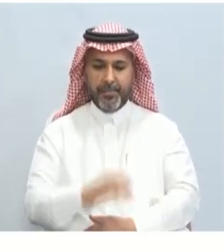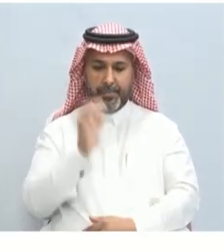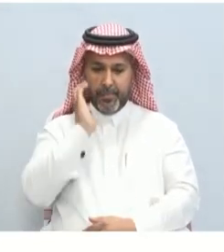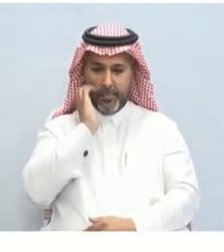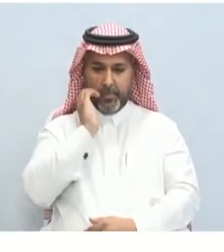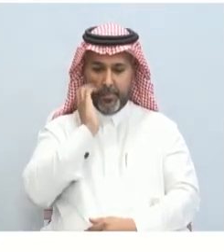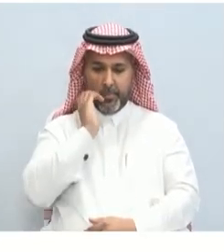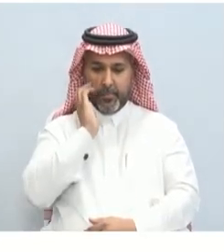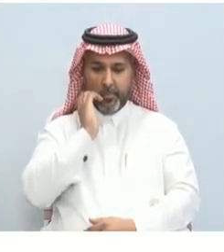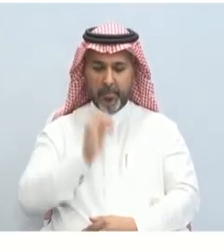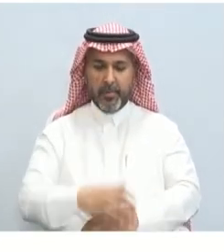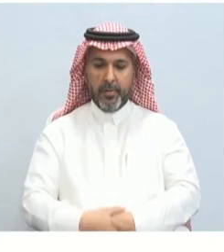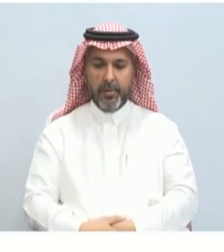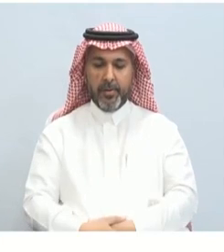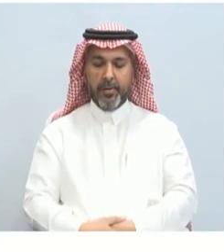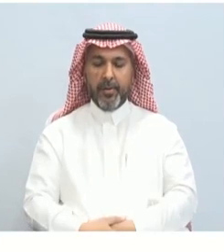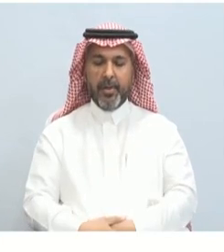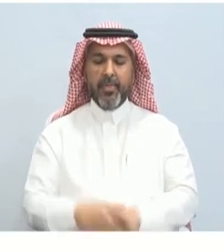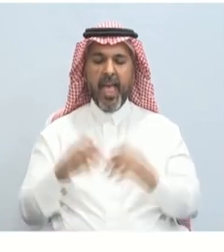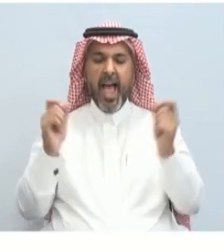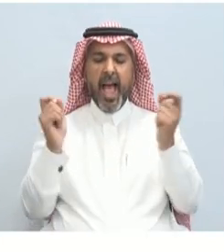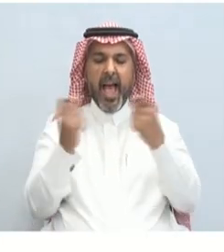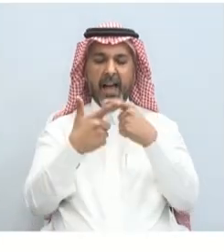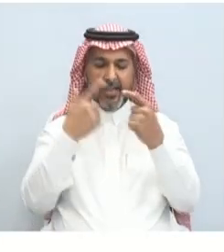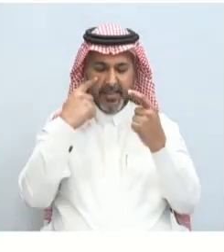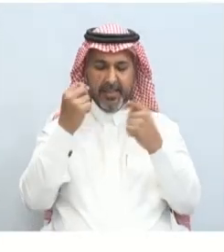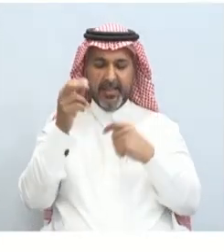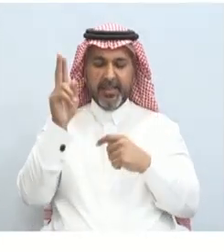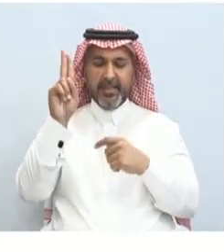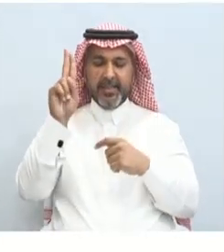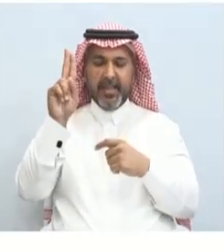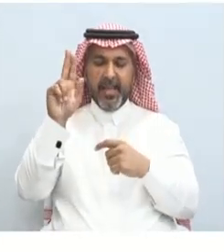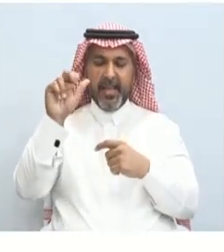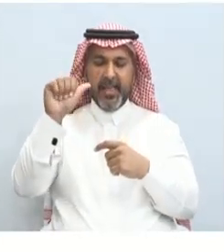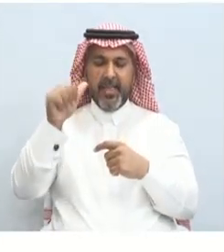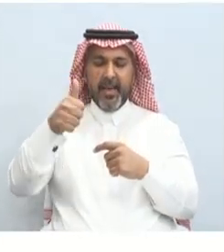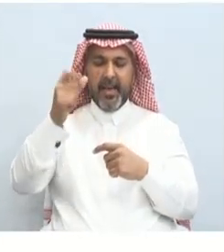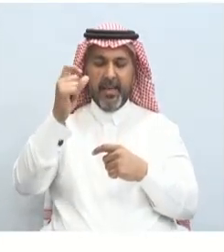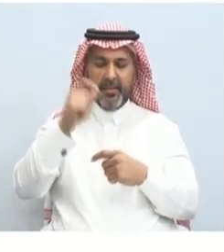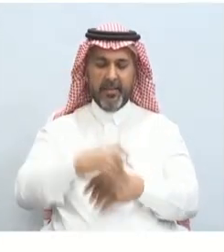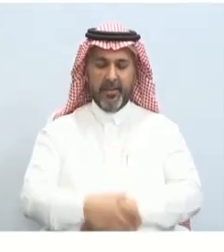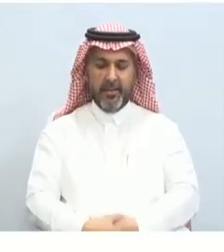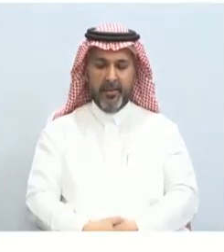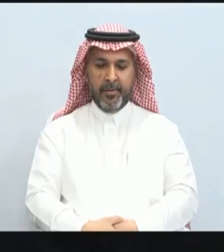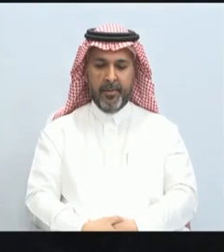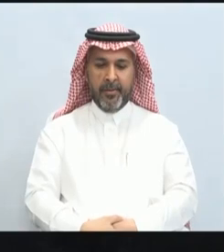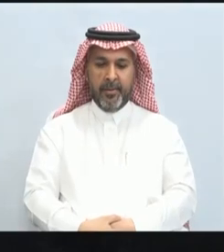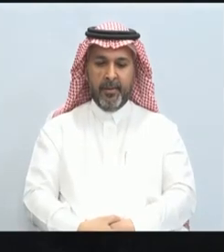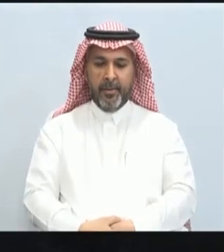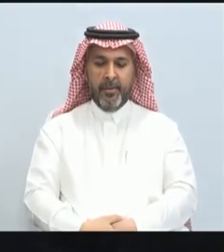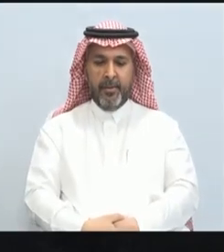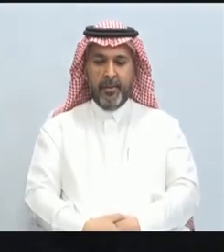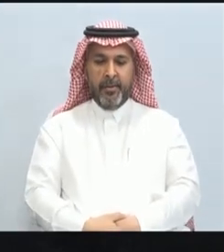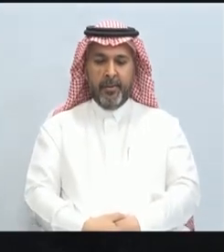هنا كل الطلاب والمحمول عباقره الموضوع هنا كل الطلاب والمحمول ليسوا عباقره هنا بعض الطلاب